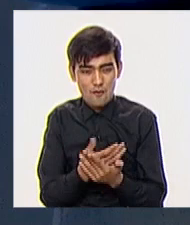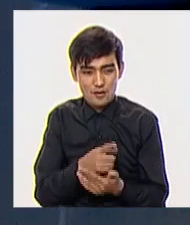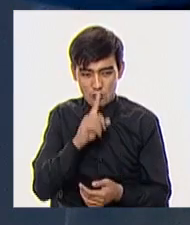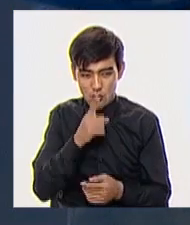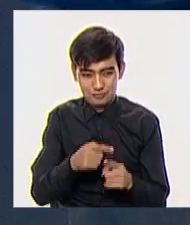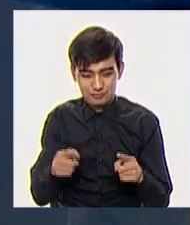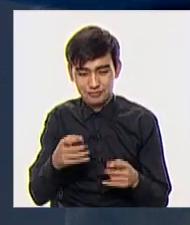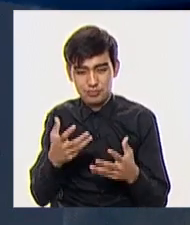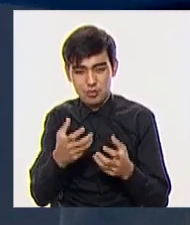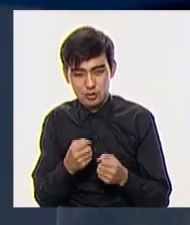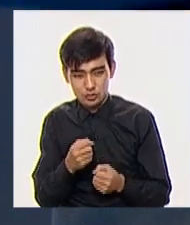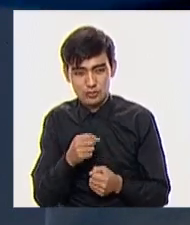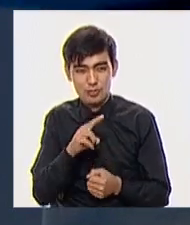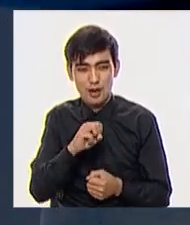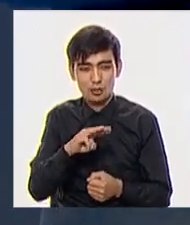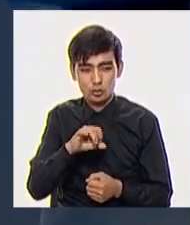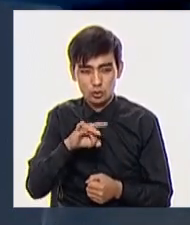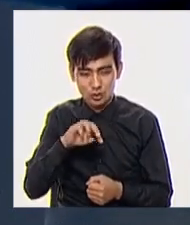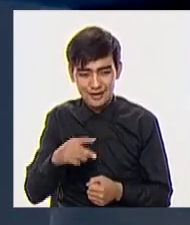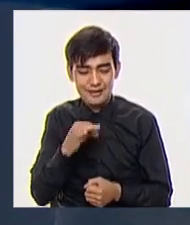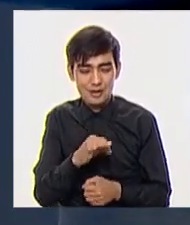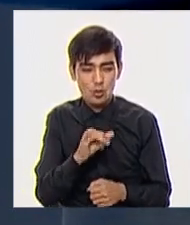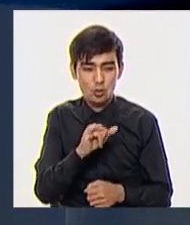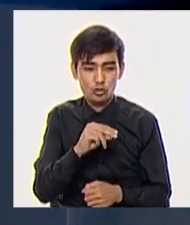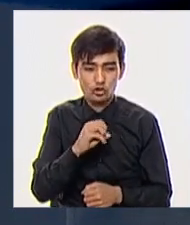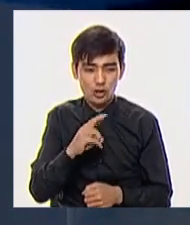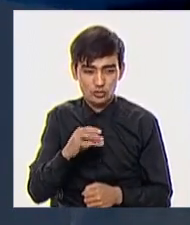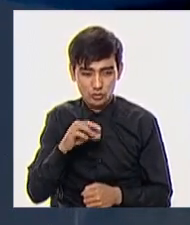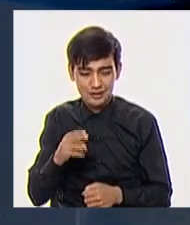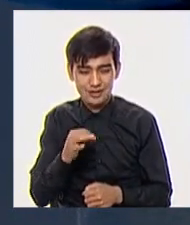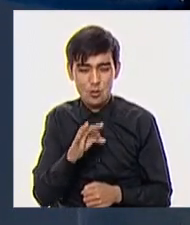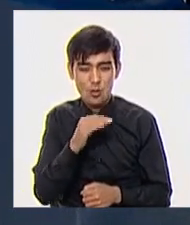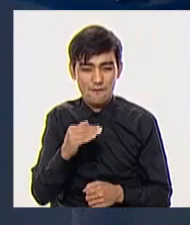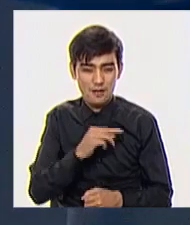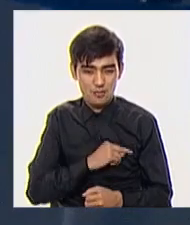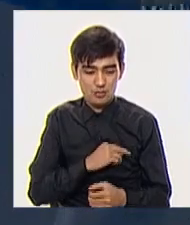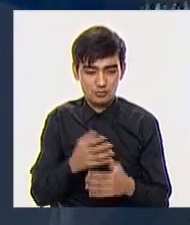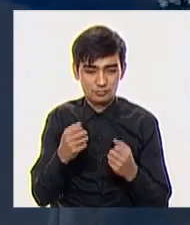течение года получат патрульные и участковые, а затем офисные сотрудники.